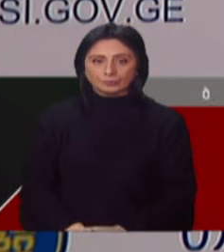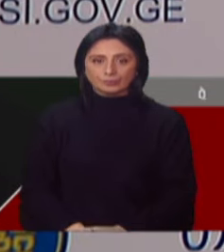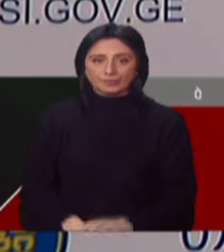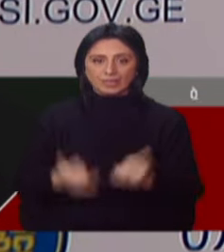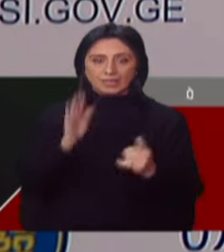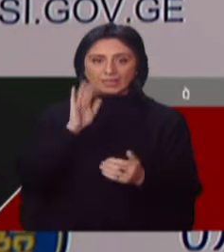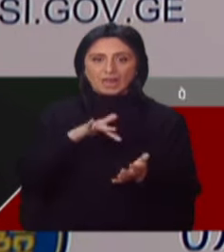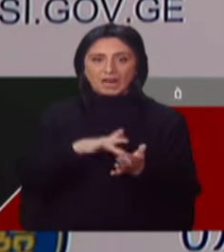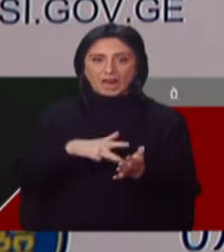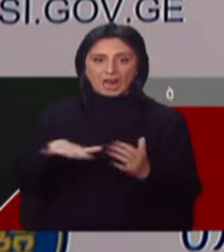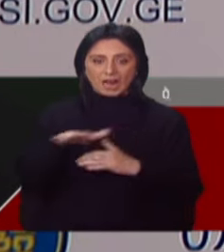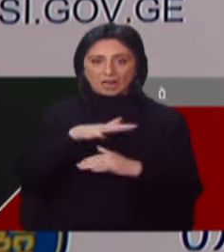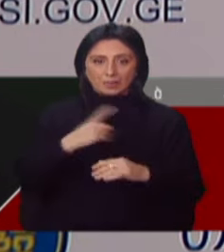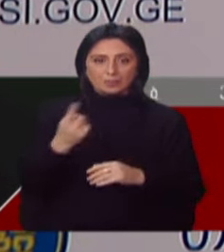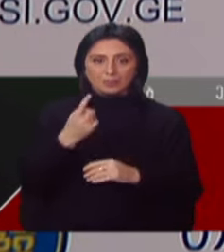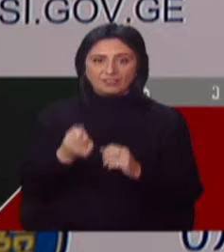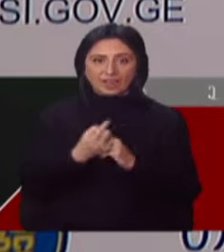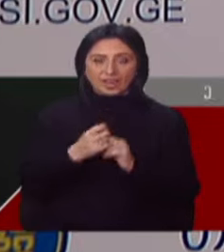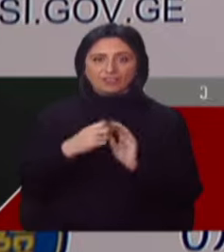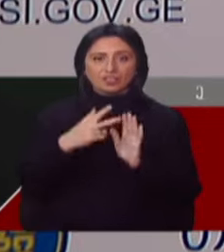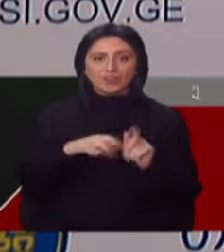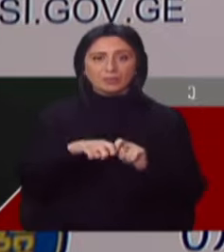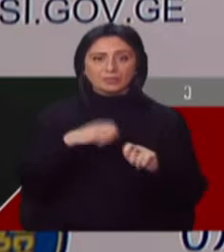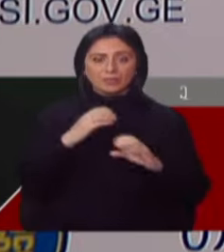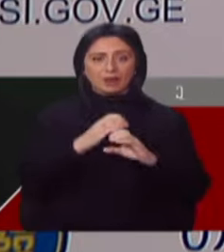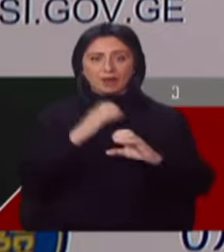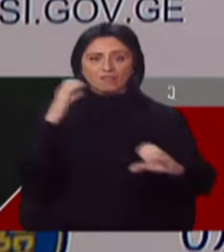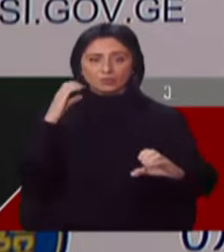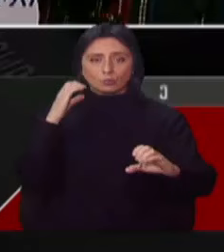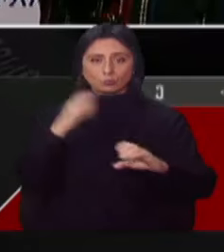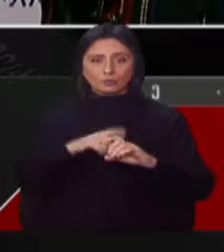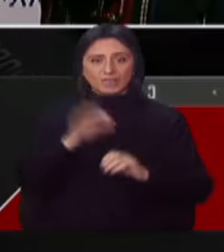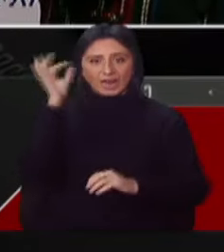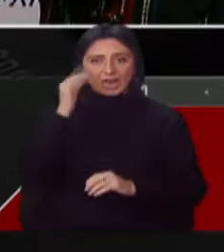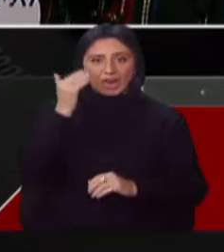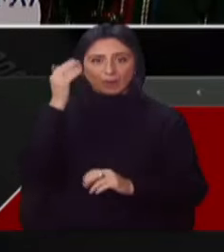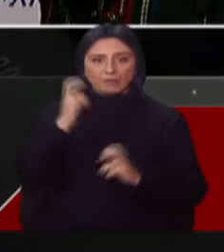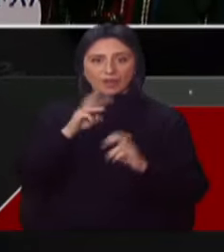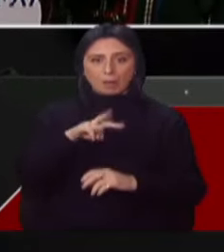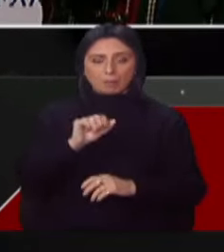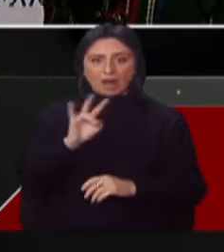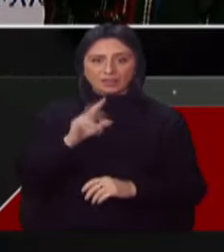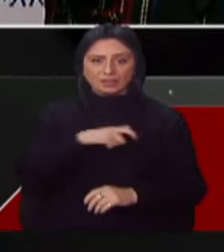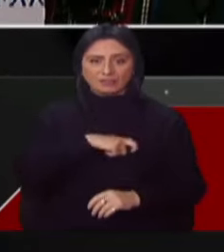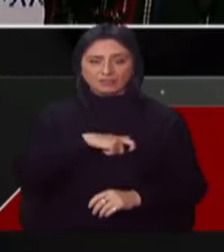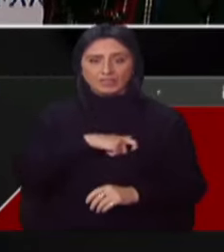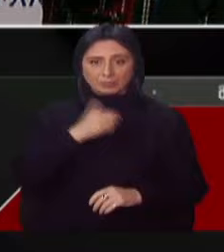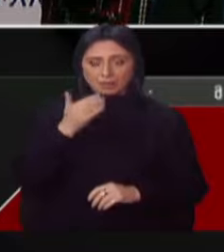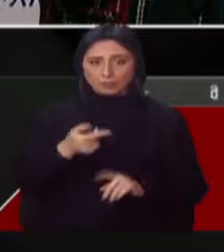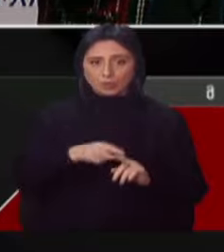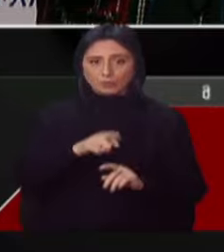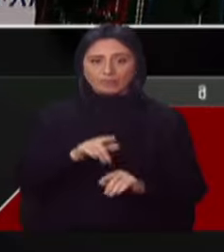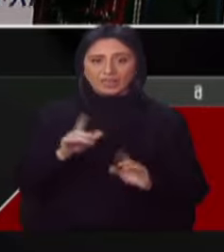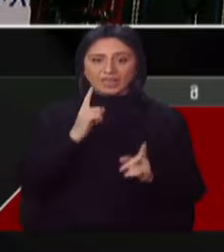დღეს დედაქალაქის მასშტაბით პირველად გამოჩნდა 18 მეტრიანი ავტობუსები. ეს არის გერმანული წარმოების მანის ფირმის ავტობუსები,